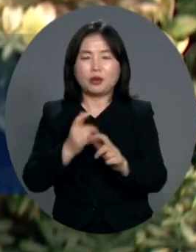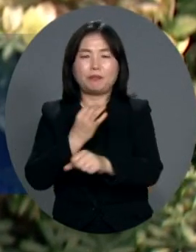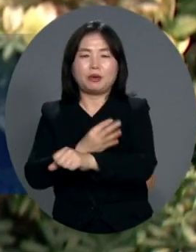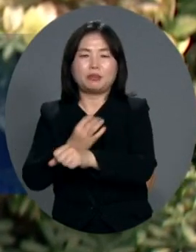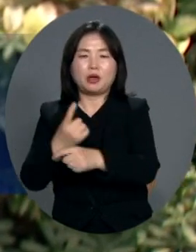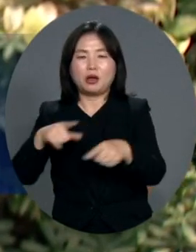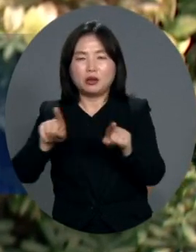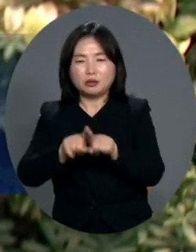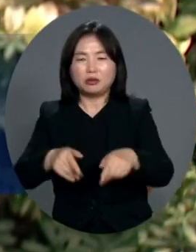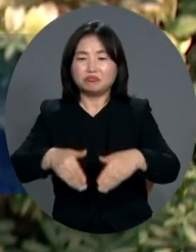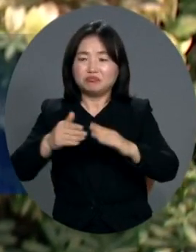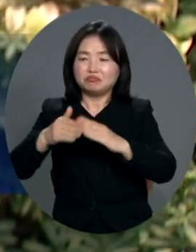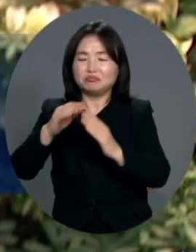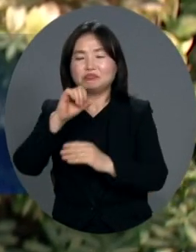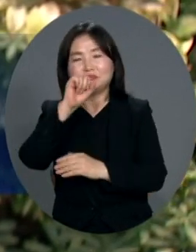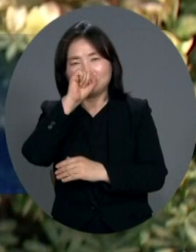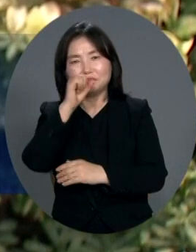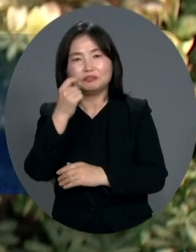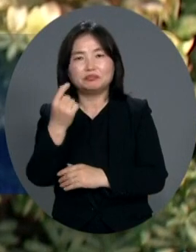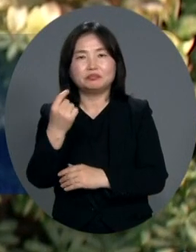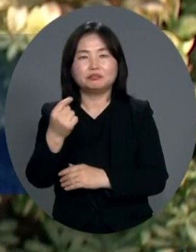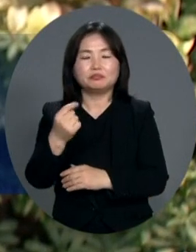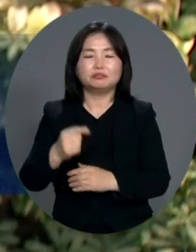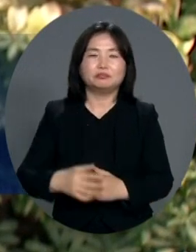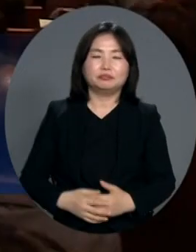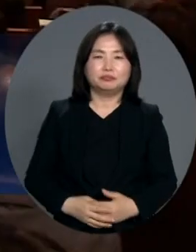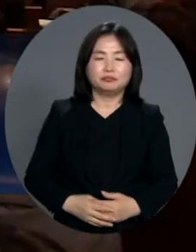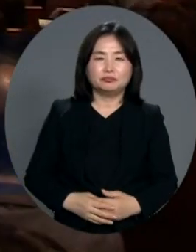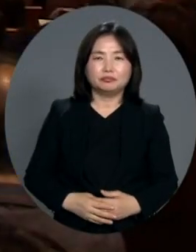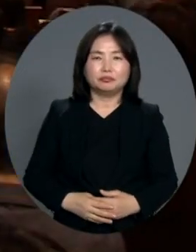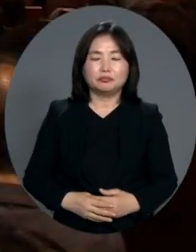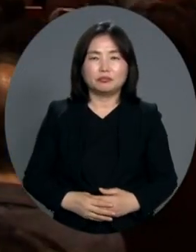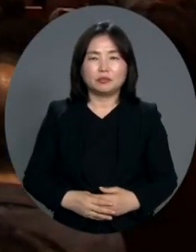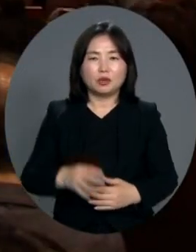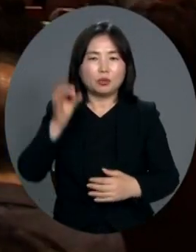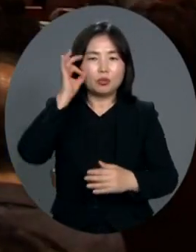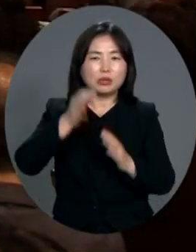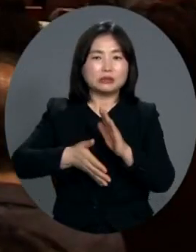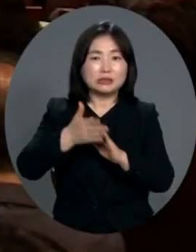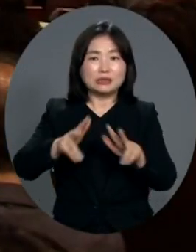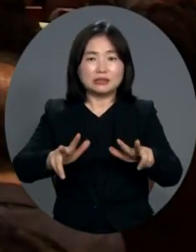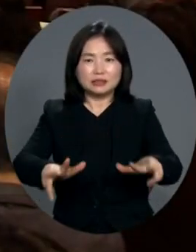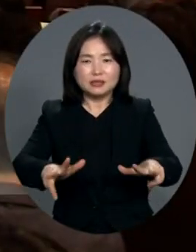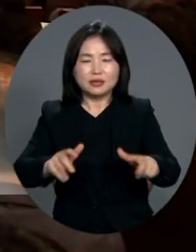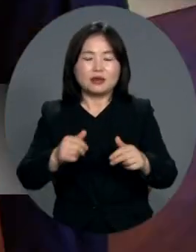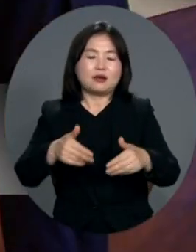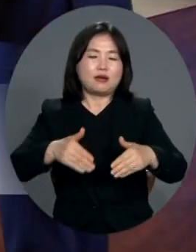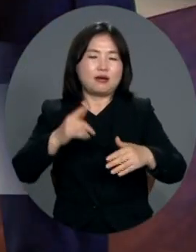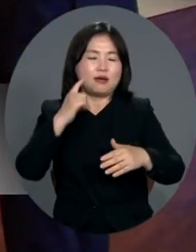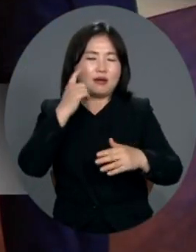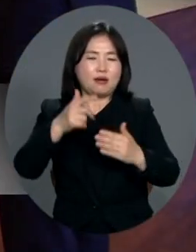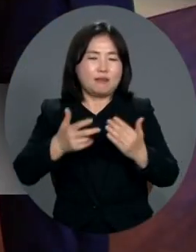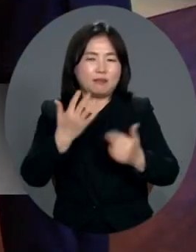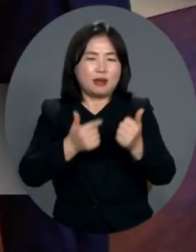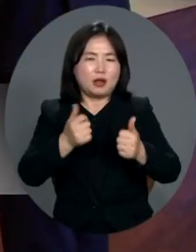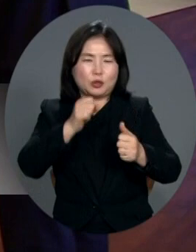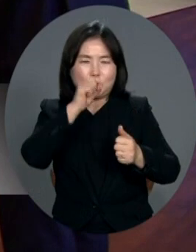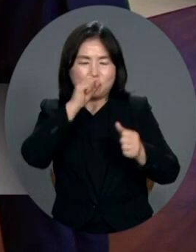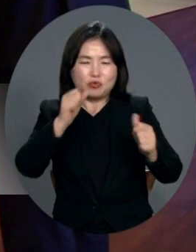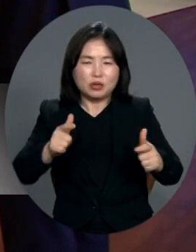편의시설이 같이 조성이 되면 굉장히 바람직하죠. 포항시도 지금이 추모공원 선정의 적기라고